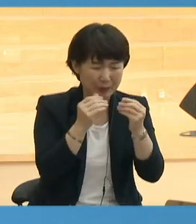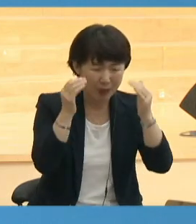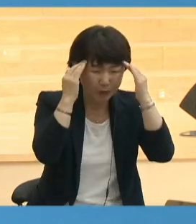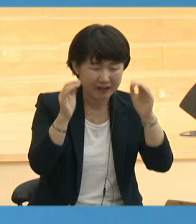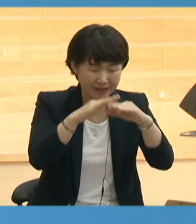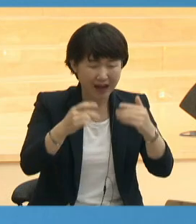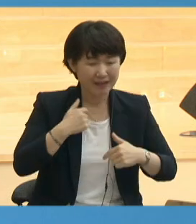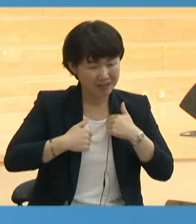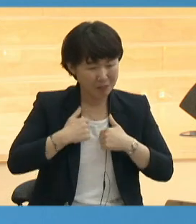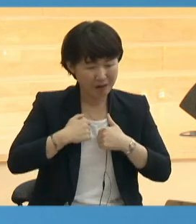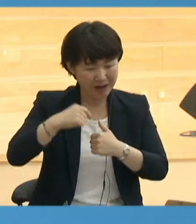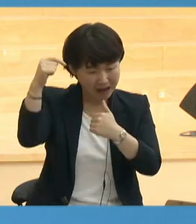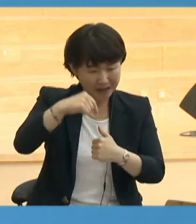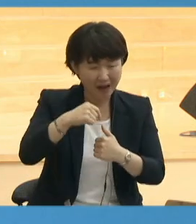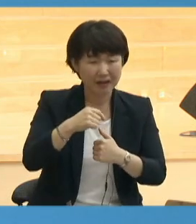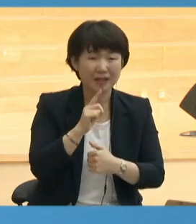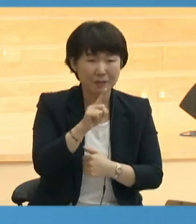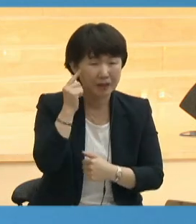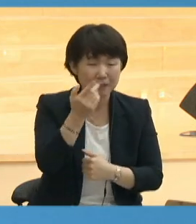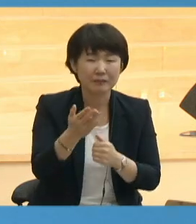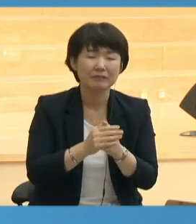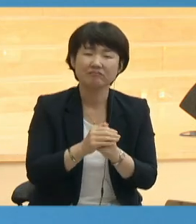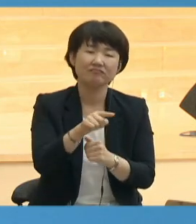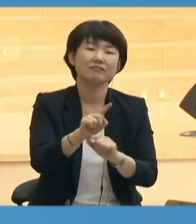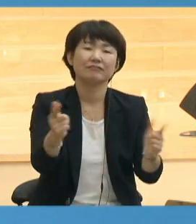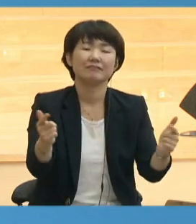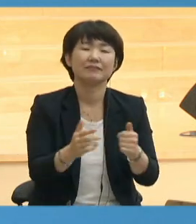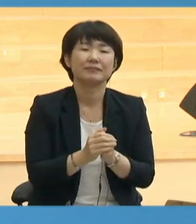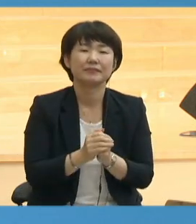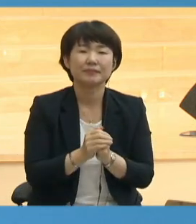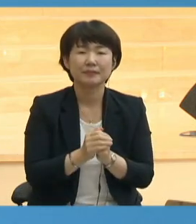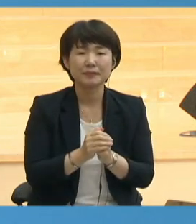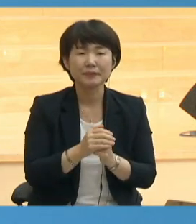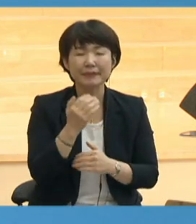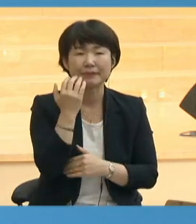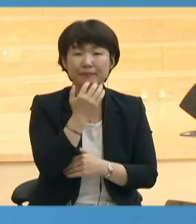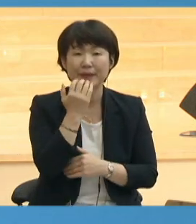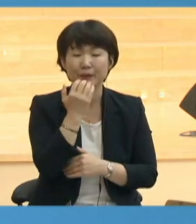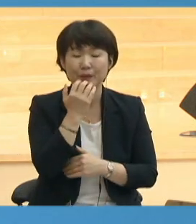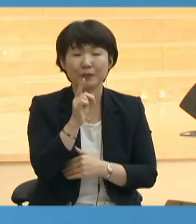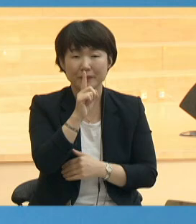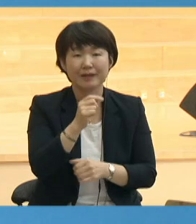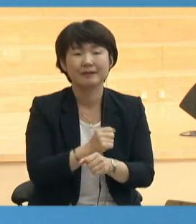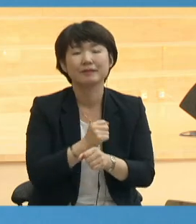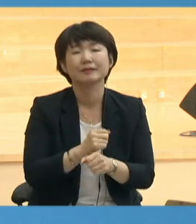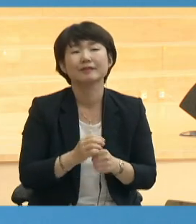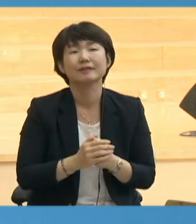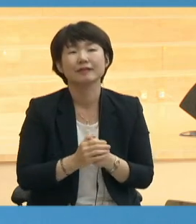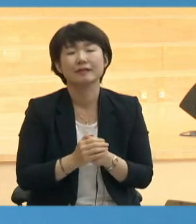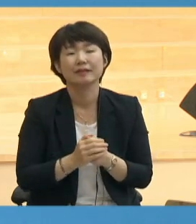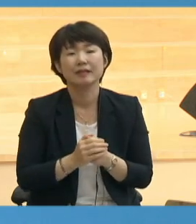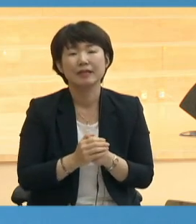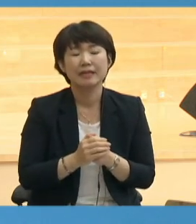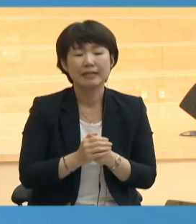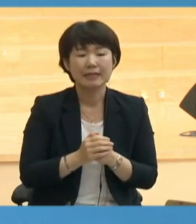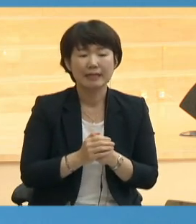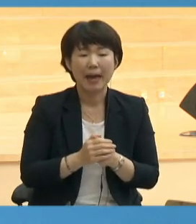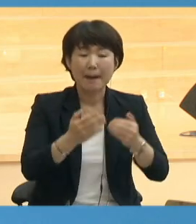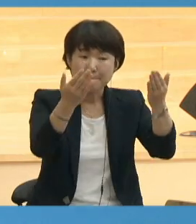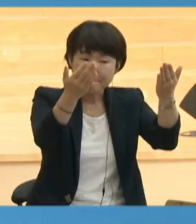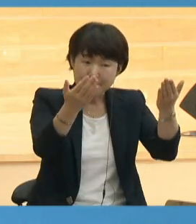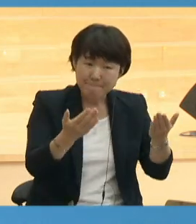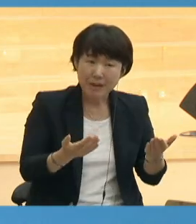어떤 권한다 받아들이라 그 말 그건 또 아니 잡 에 들어오는 요 닫아도 되는 권한이